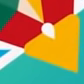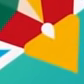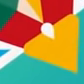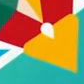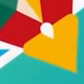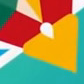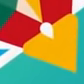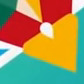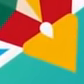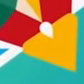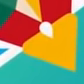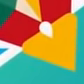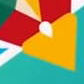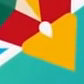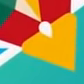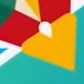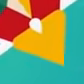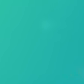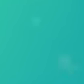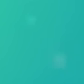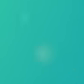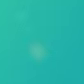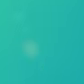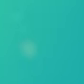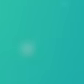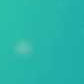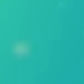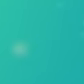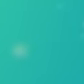tayo, itutuloy ang Pasko.